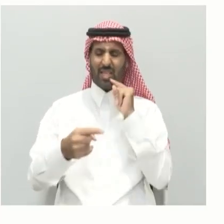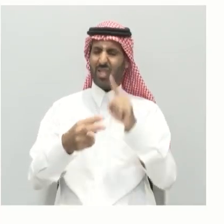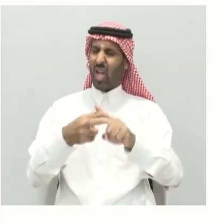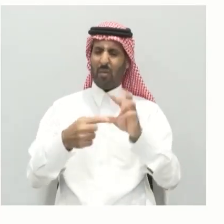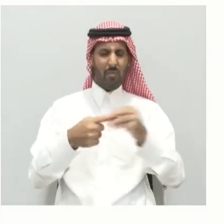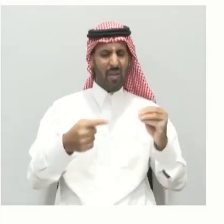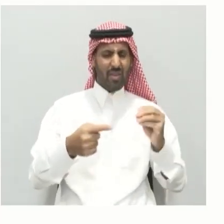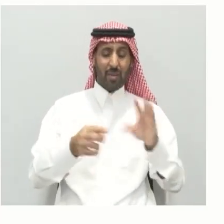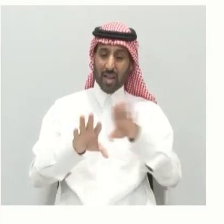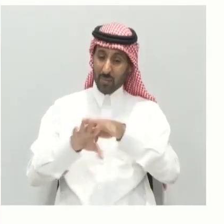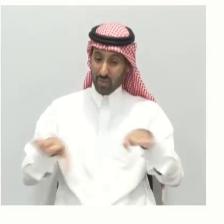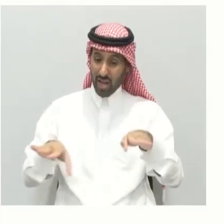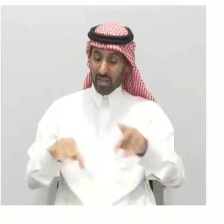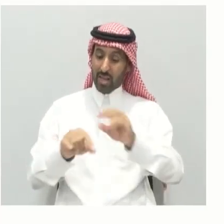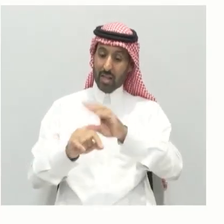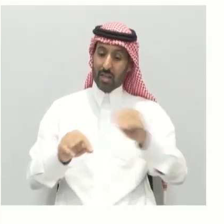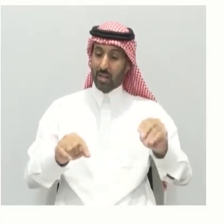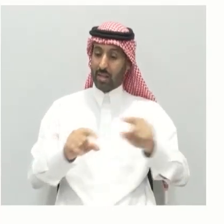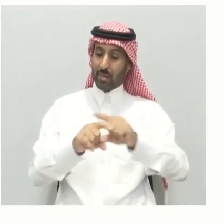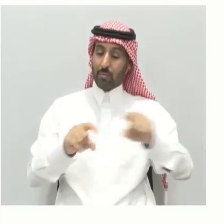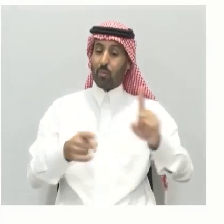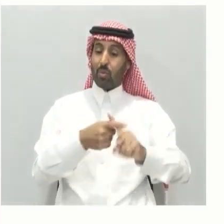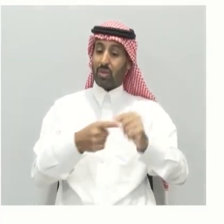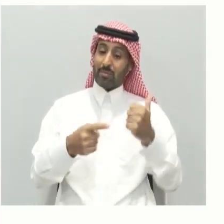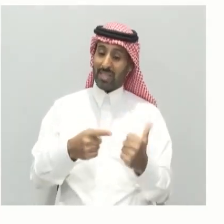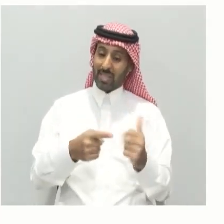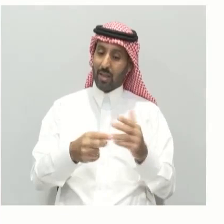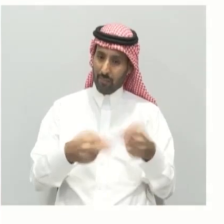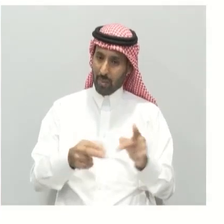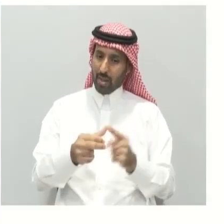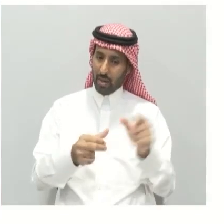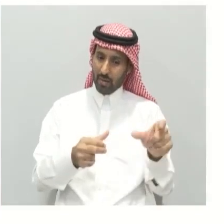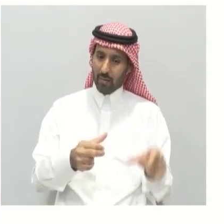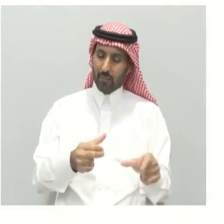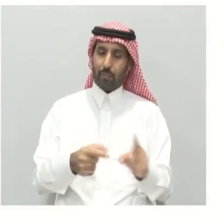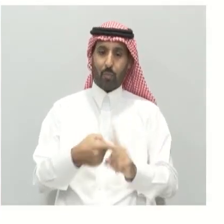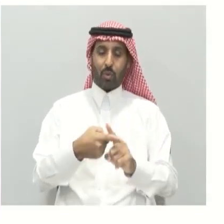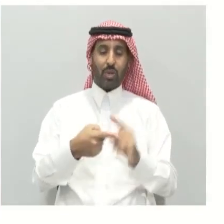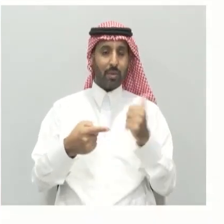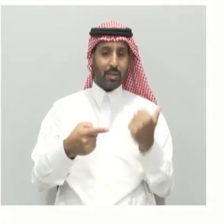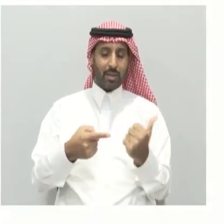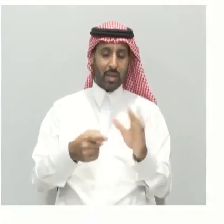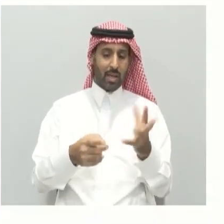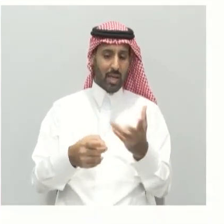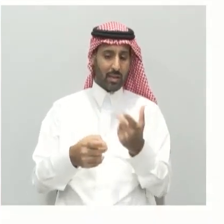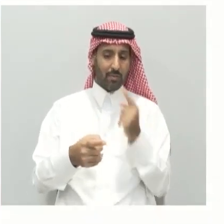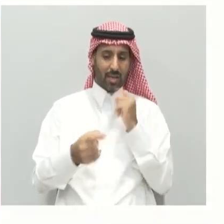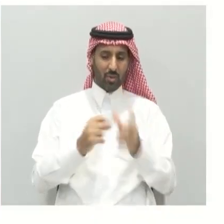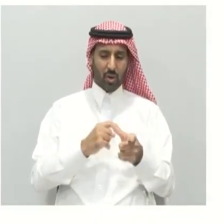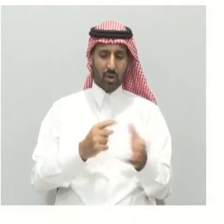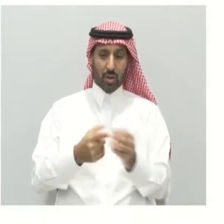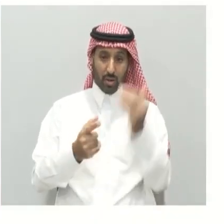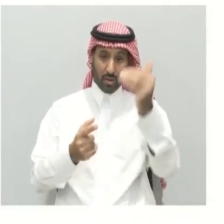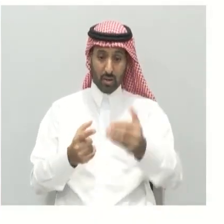معناتها متعادله معناته ان السيار مبدئيا بيكون موجب س مبدئيا بيكون موجب س يعني هذه حسبه سريعه